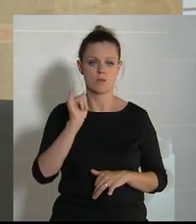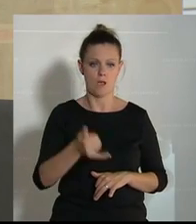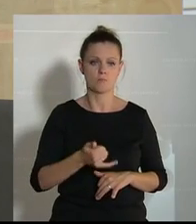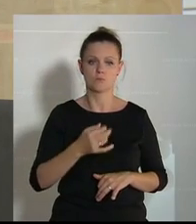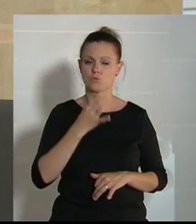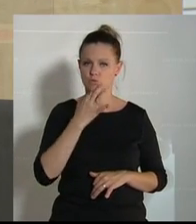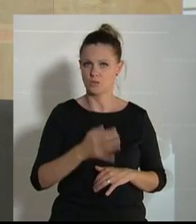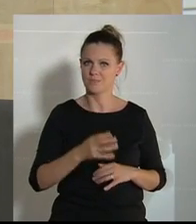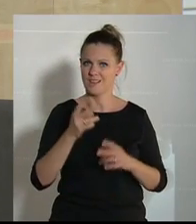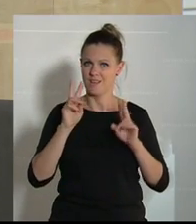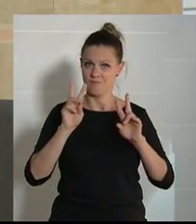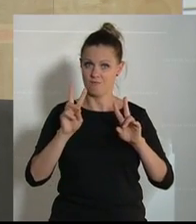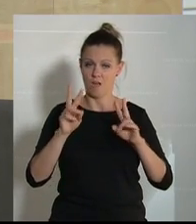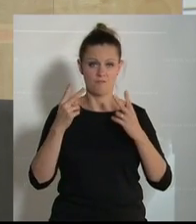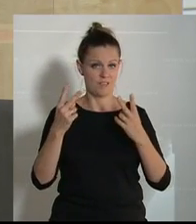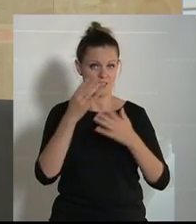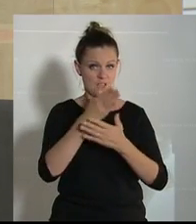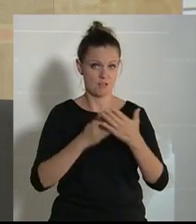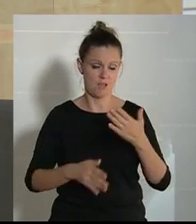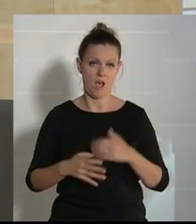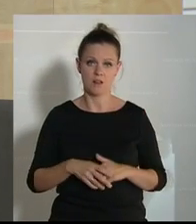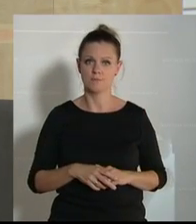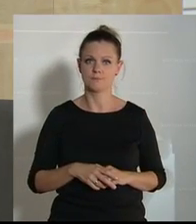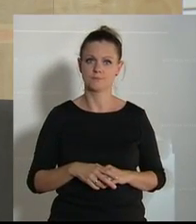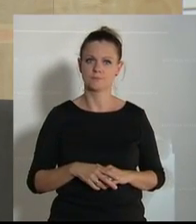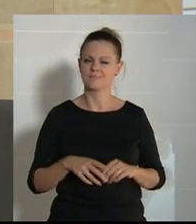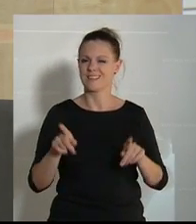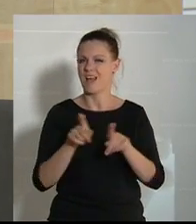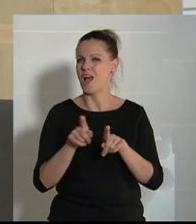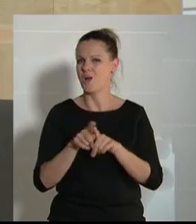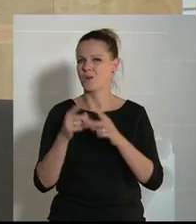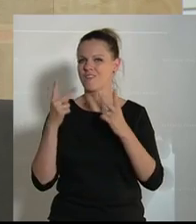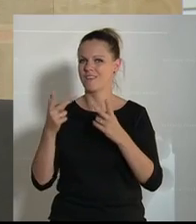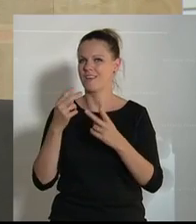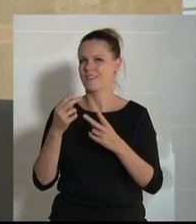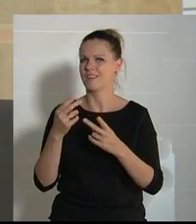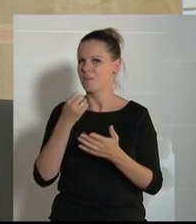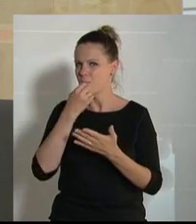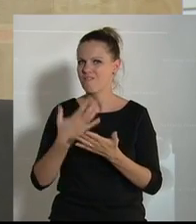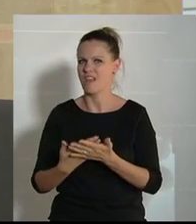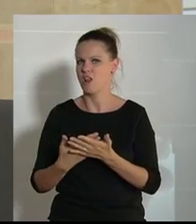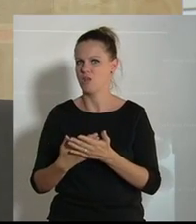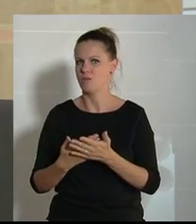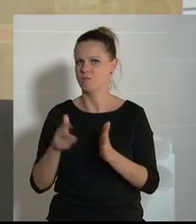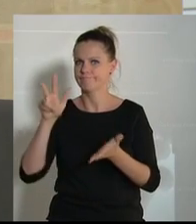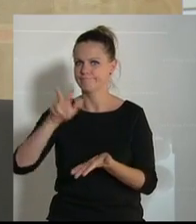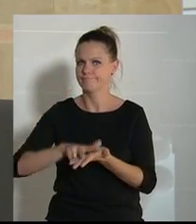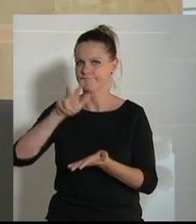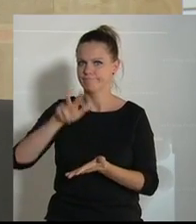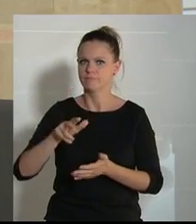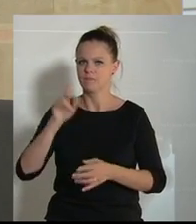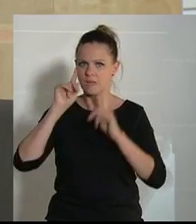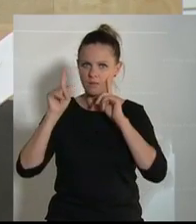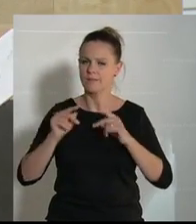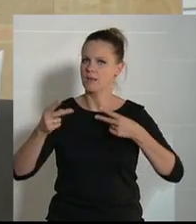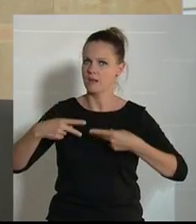ist ein Teil, ein wichtiger Schritt, aber zumindest genauso wichtig ist die Frage der Genehmigungen von Tiertransporten.